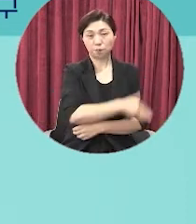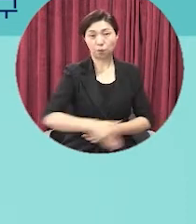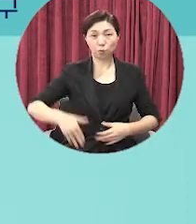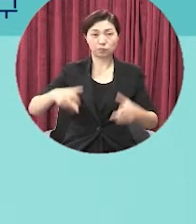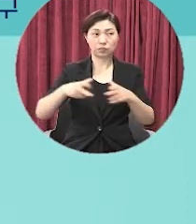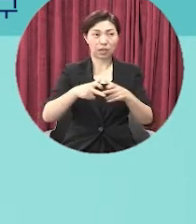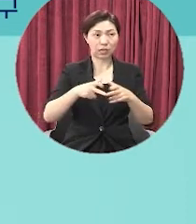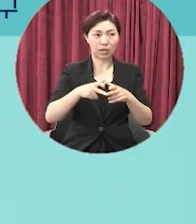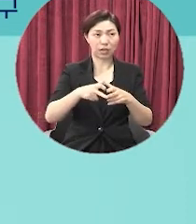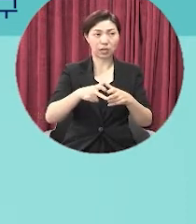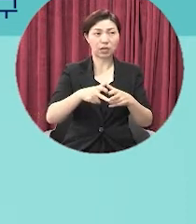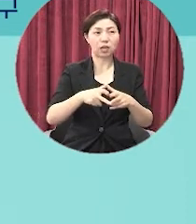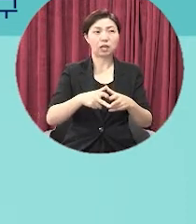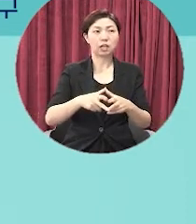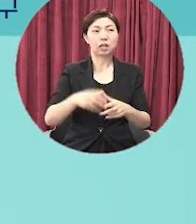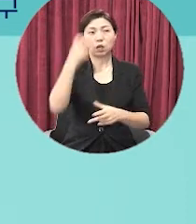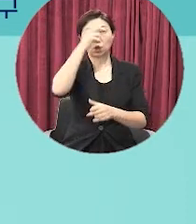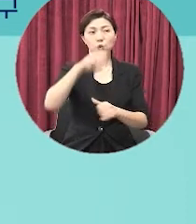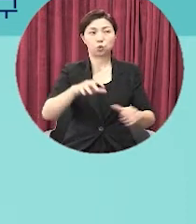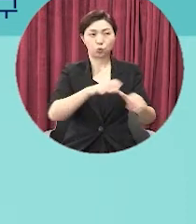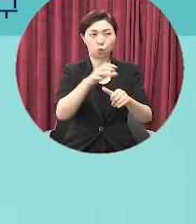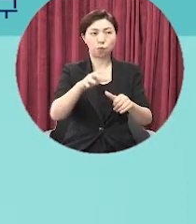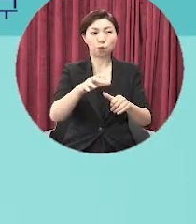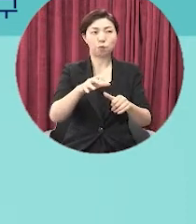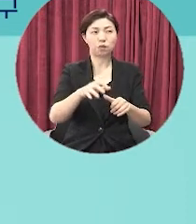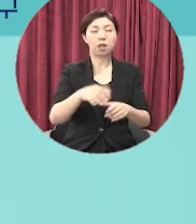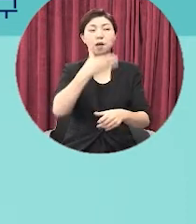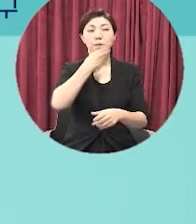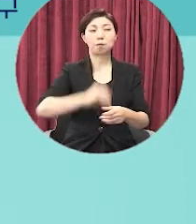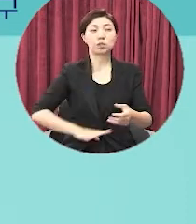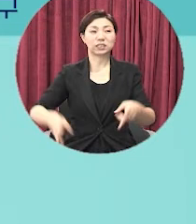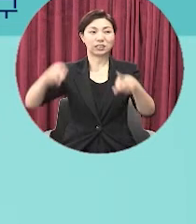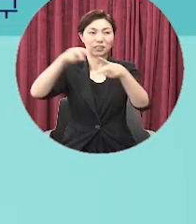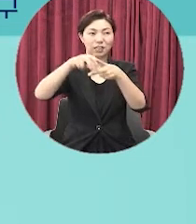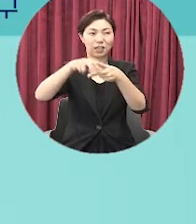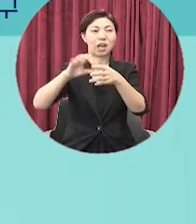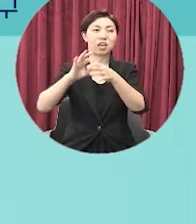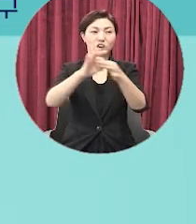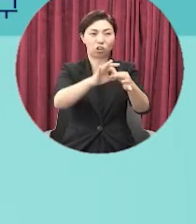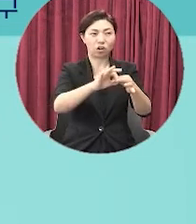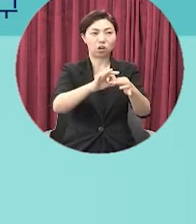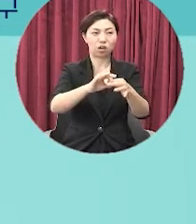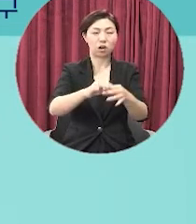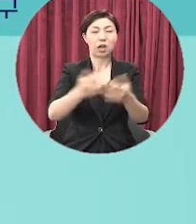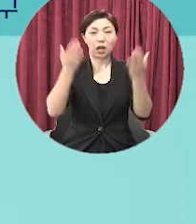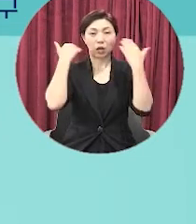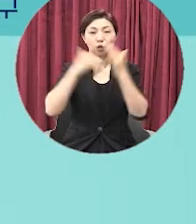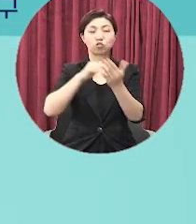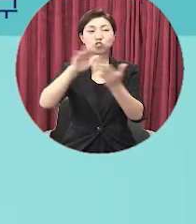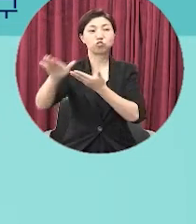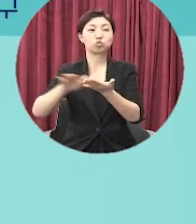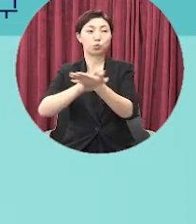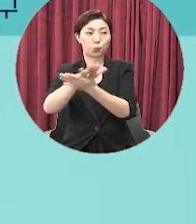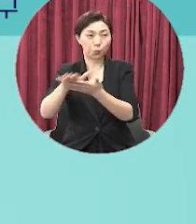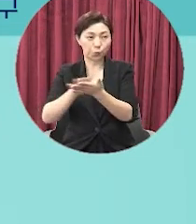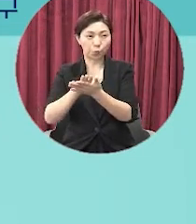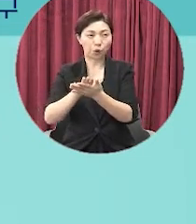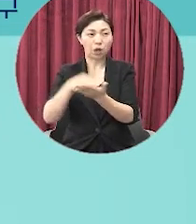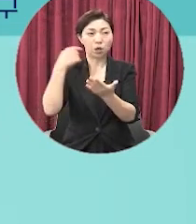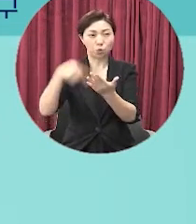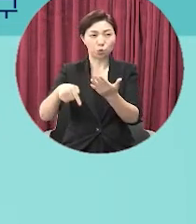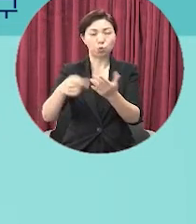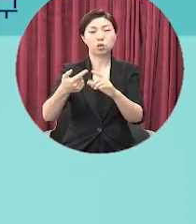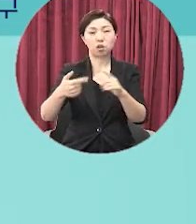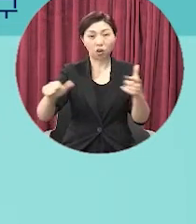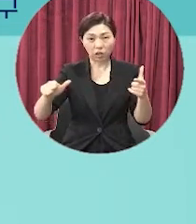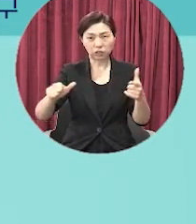부추 2 염기의 있고 뭐 장애인 7 영계 라든지 방과후 장애도 활선 서비스 제공 등 어 뇌병변 상 이와